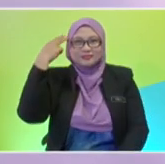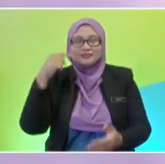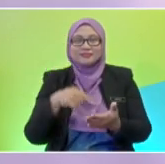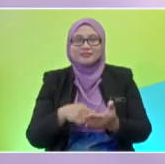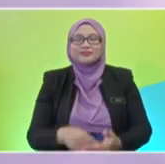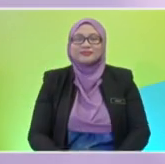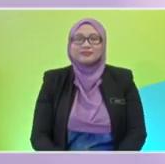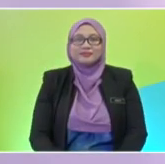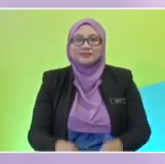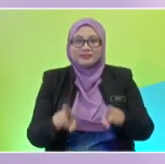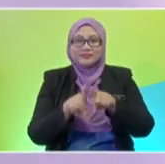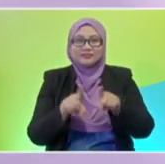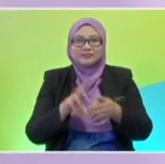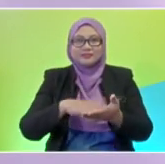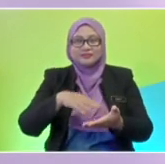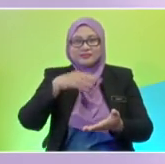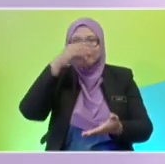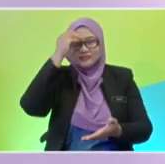bersama-sama belajar